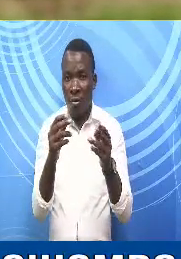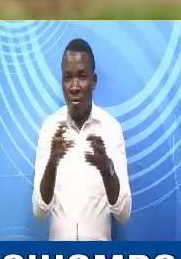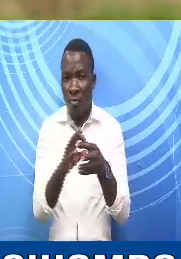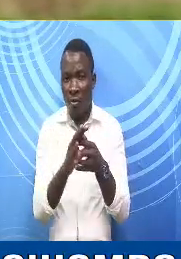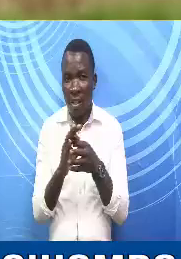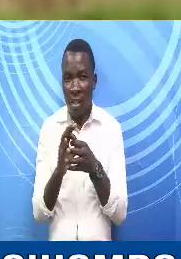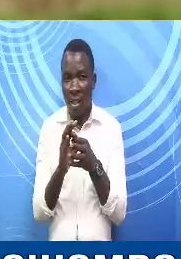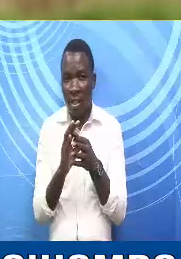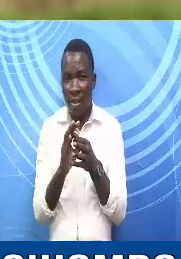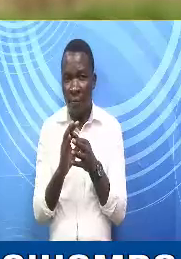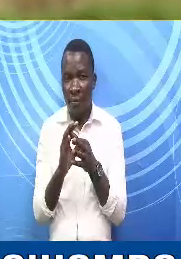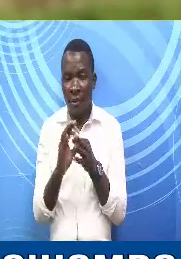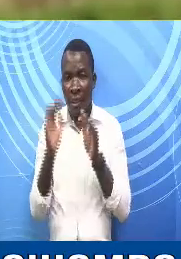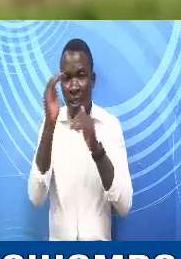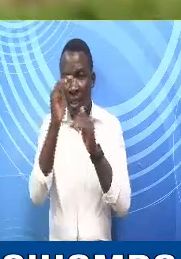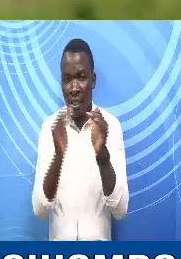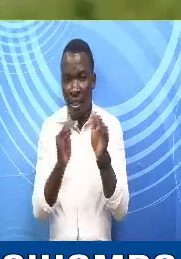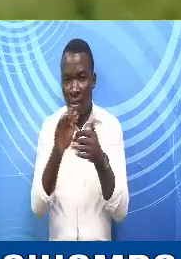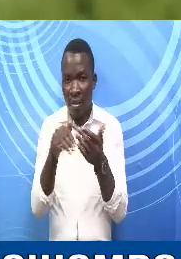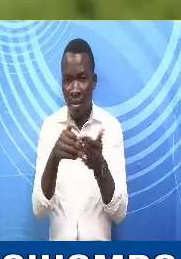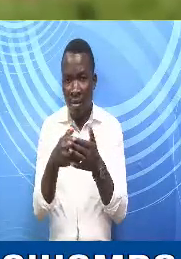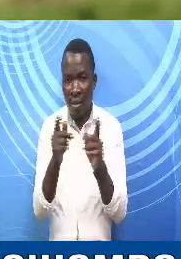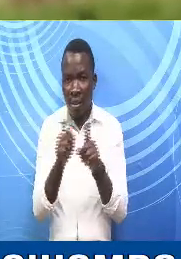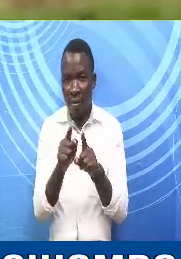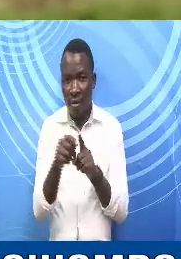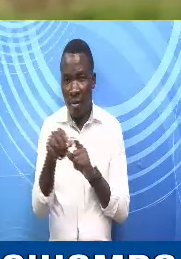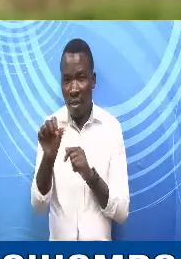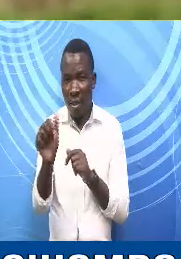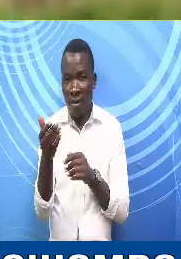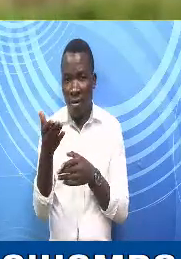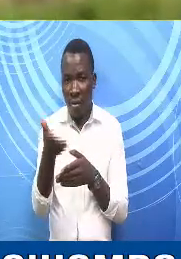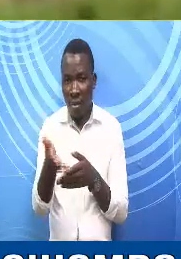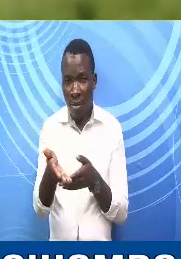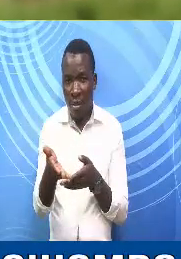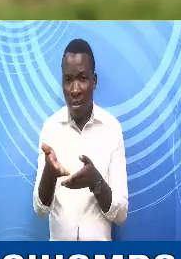dufatanyije n'inzego zose nk'uko n'ubundi nazo zari zihari